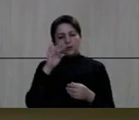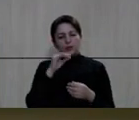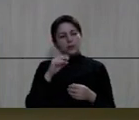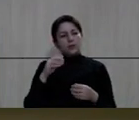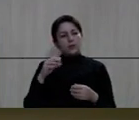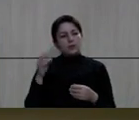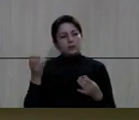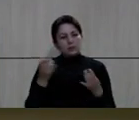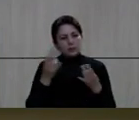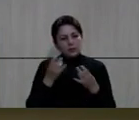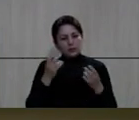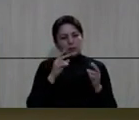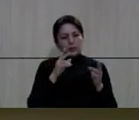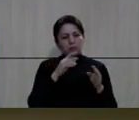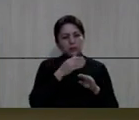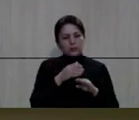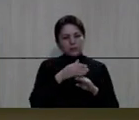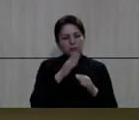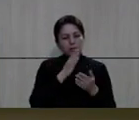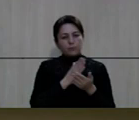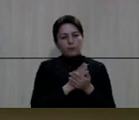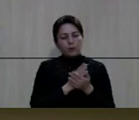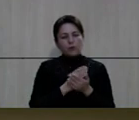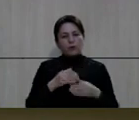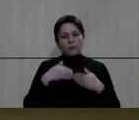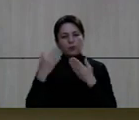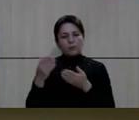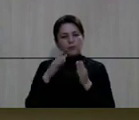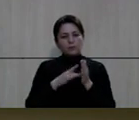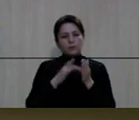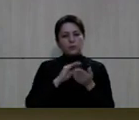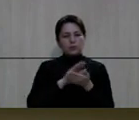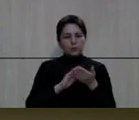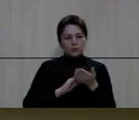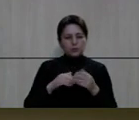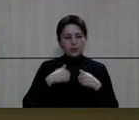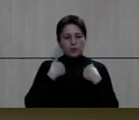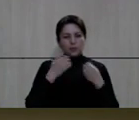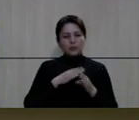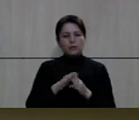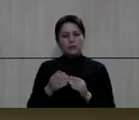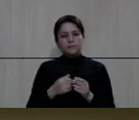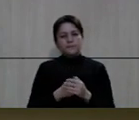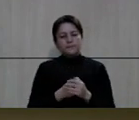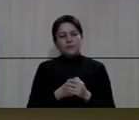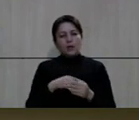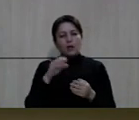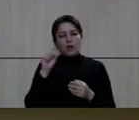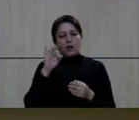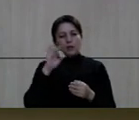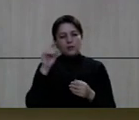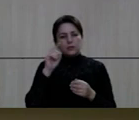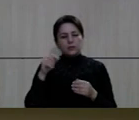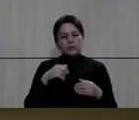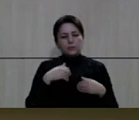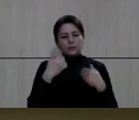zaruriy qismlari mavjud. Marhamat qilib daftaringizga belgilab olishga harakat qiling. Ariza